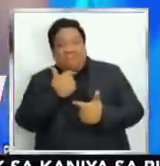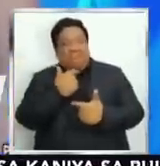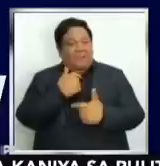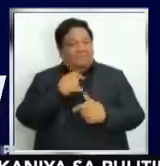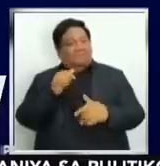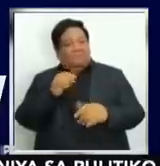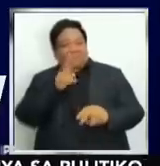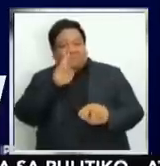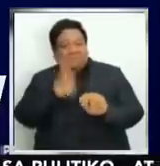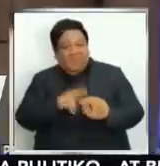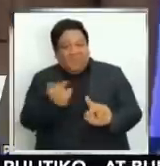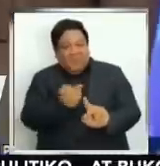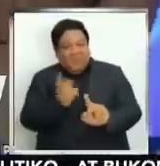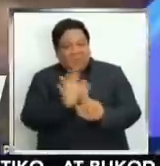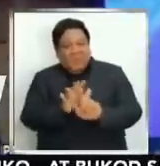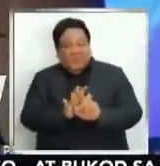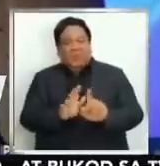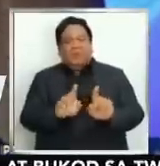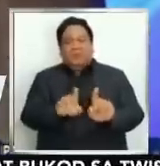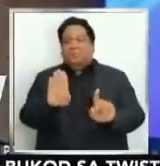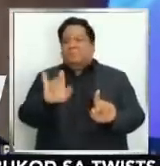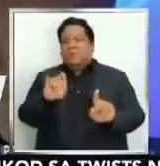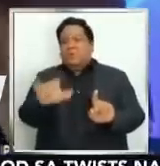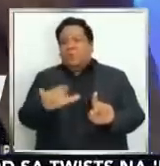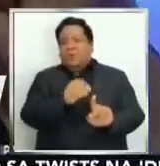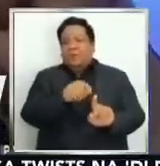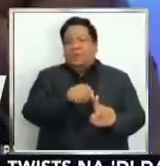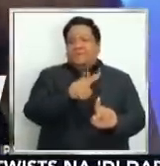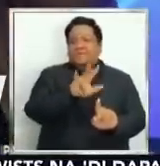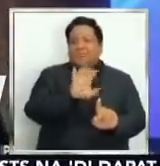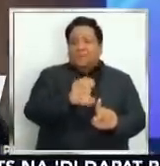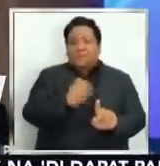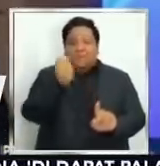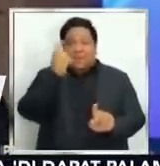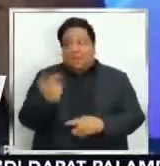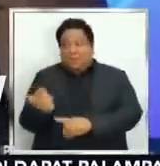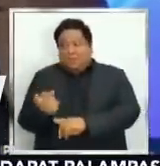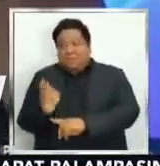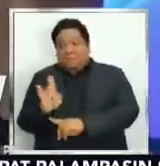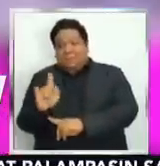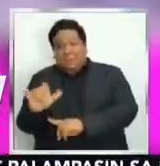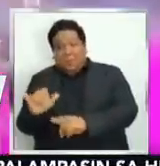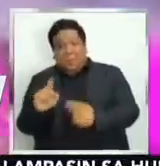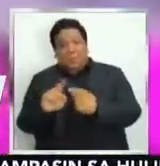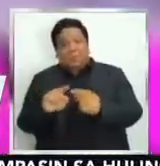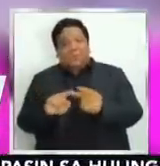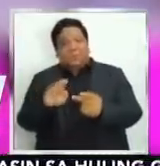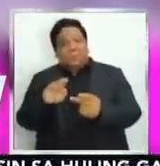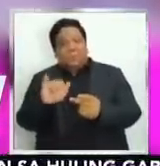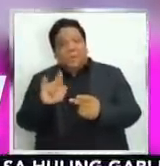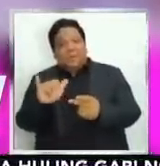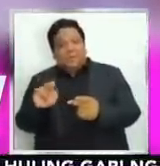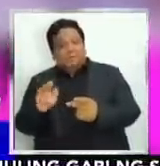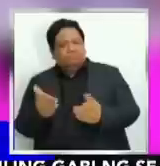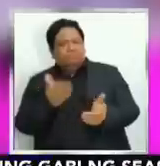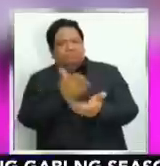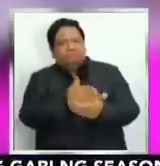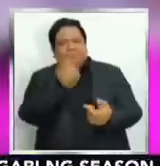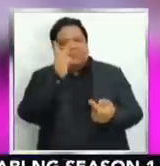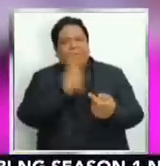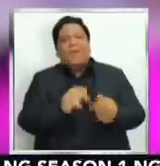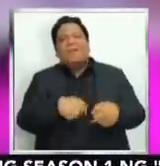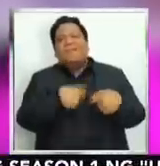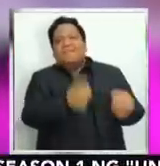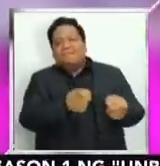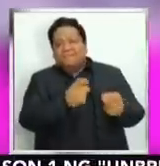It's Showtime kasama si Manilyn Reynes para sorpresahin ang kaibigang si Ogie Alcacid. Nag-post pa si Bitoy ng litrato nila